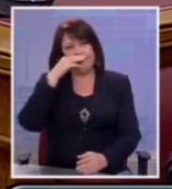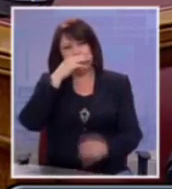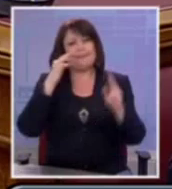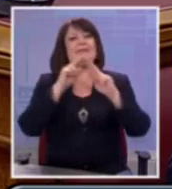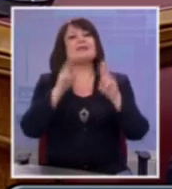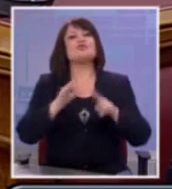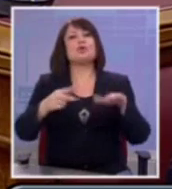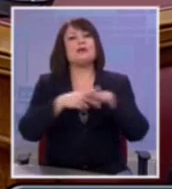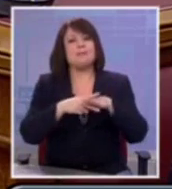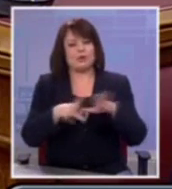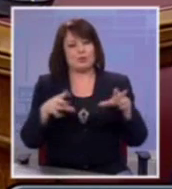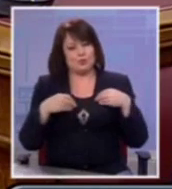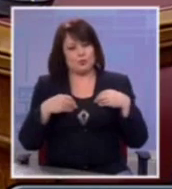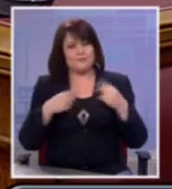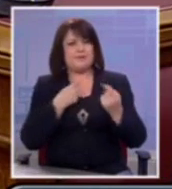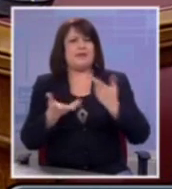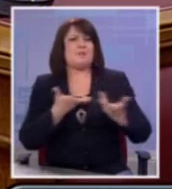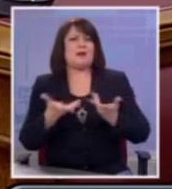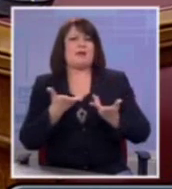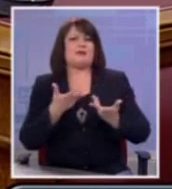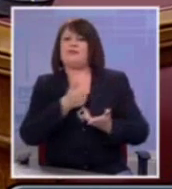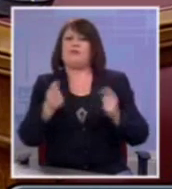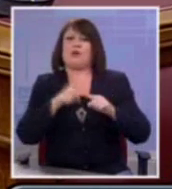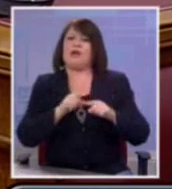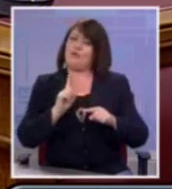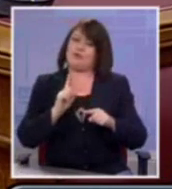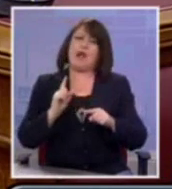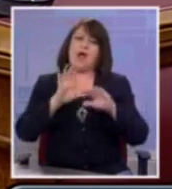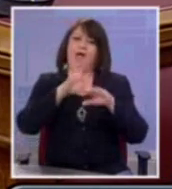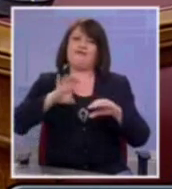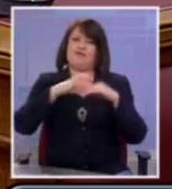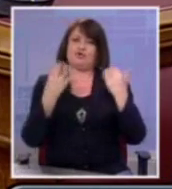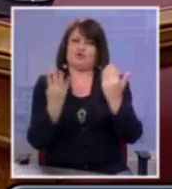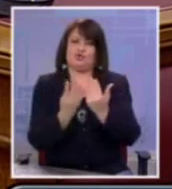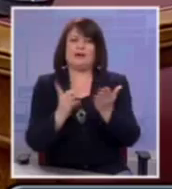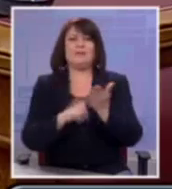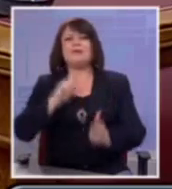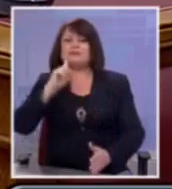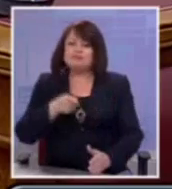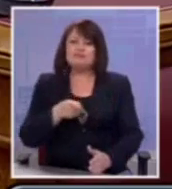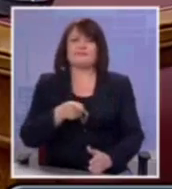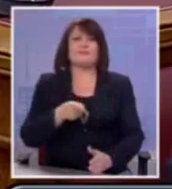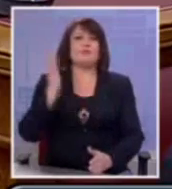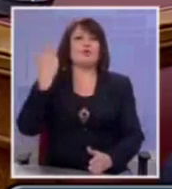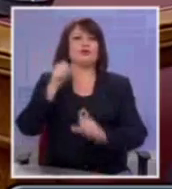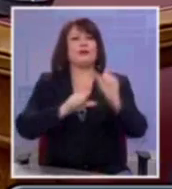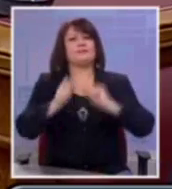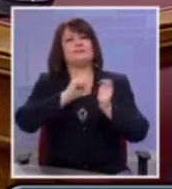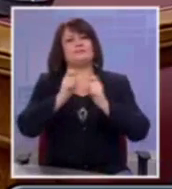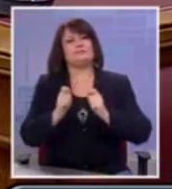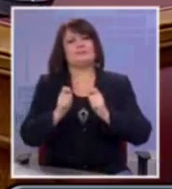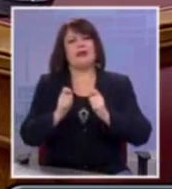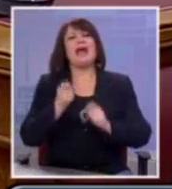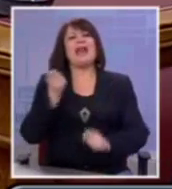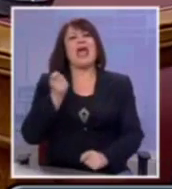δεχότανε ότι εγώ δεν διαπραγματεύομαι μόνο με την Ελλάδα, με την ίδια την Ευρωζώνη, θα έπρεπε να επιβάλλει την αδειάσου του χρέους τότε ή να μην δώσει τα λεφτά στην